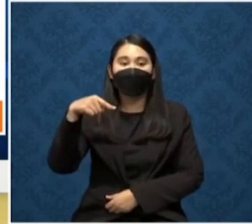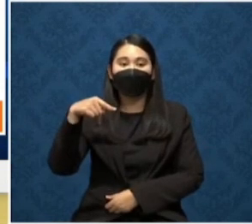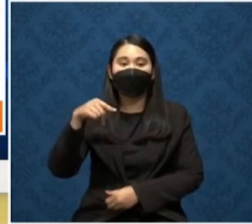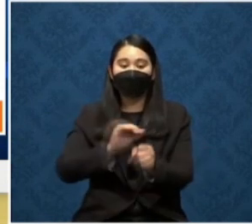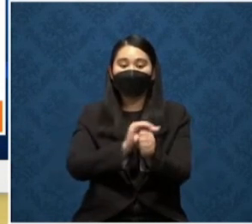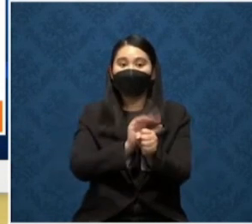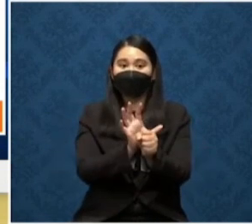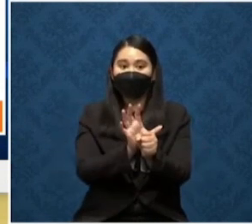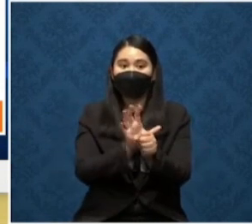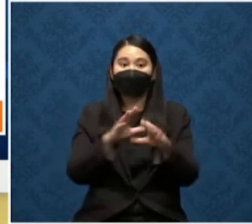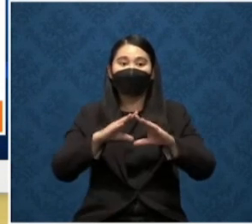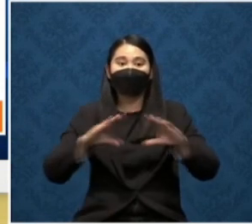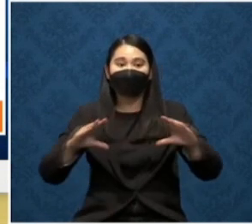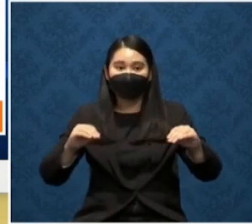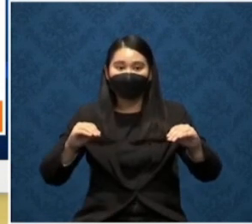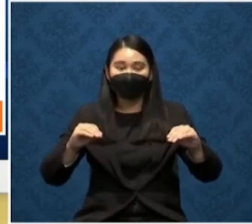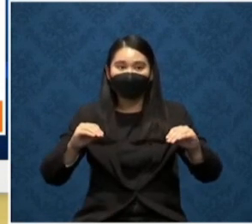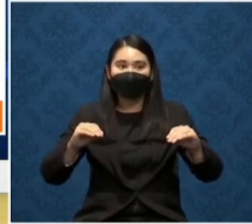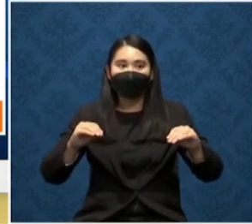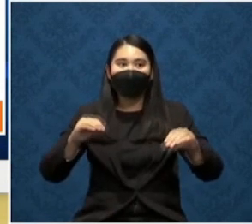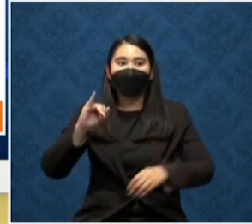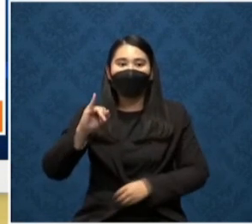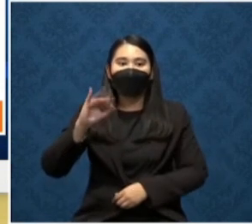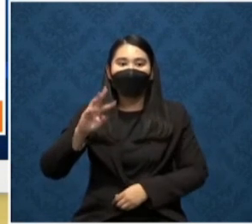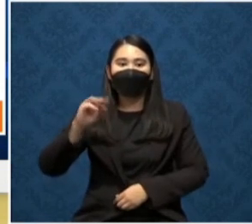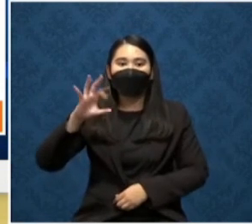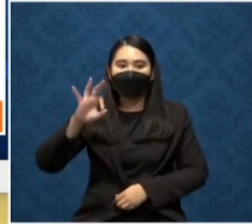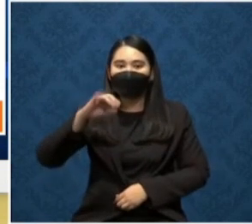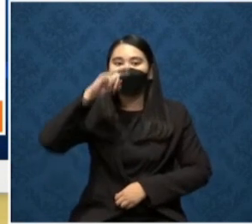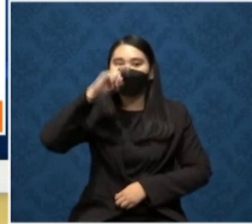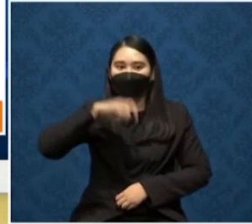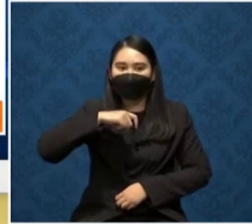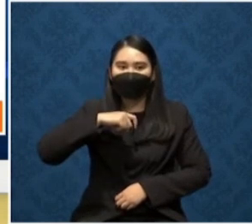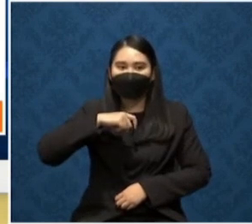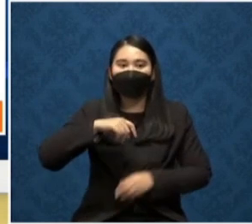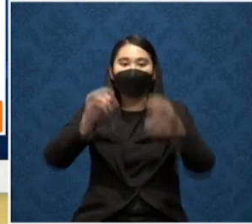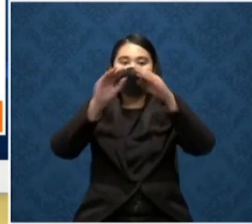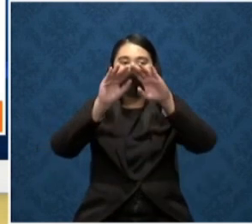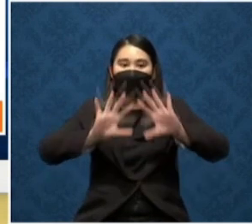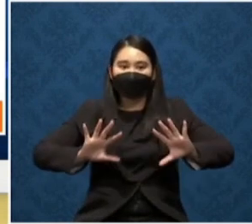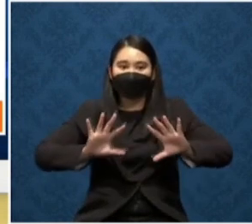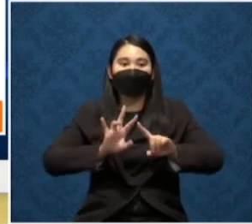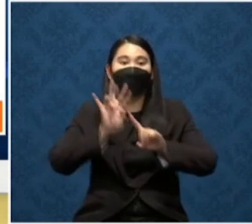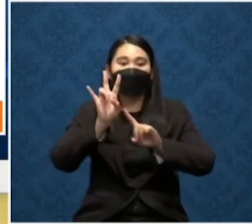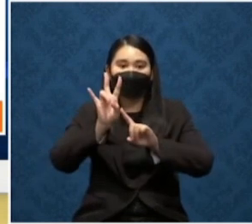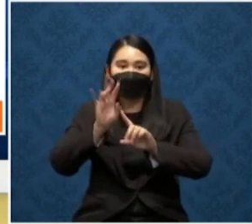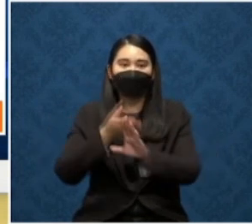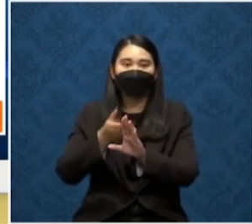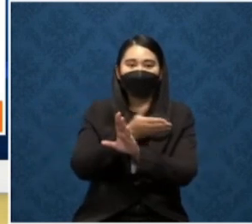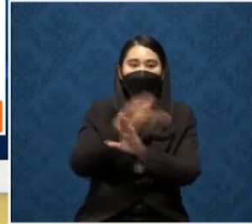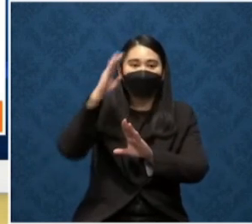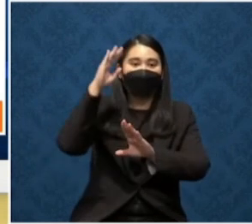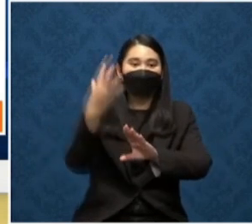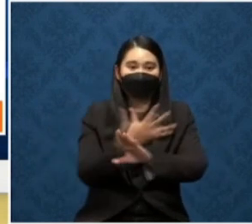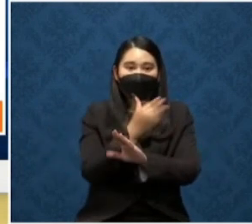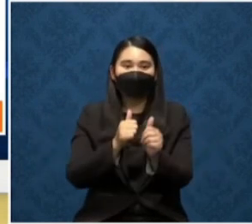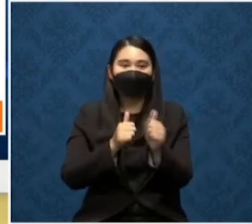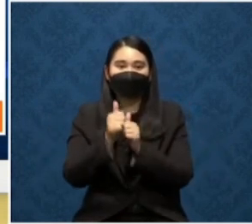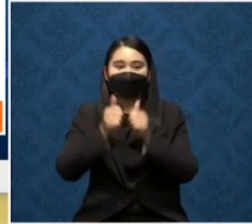อยู่ใน YouTube นะครับหรือไม่คุณผู้ชมก็สามารถเข้าไปในกล่องอินบ็อกซ์ พูดคุยกับทางทีมงานได้เลยนะครับชุ